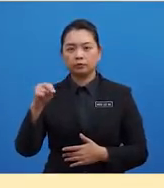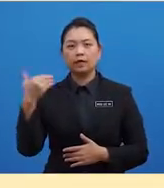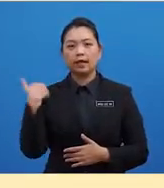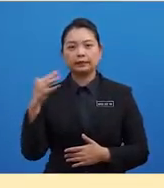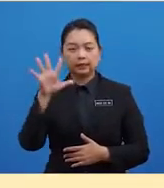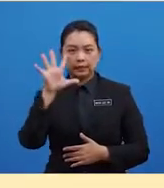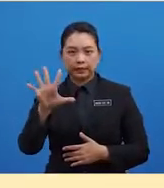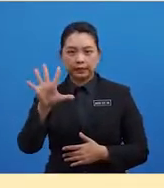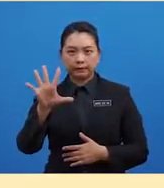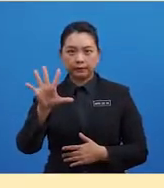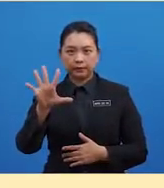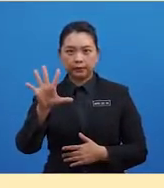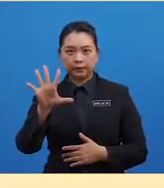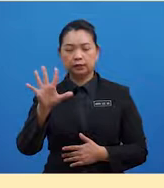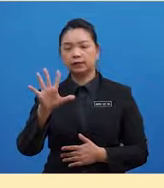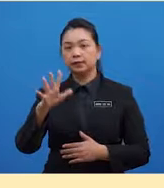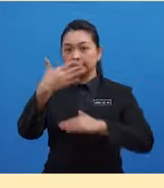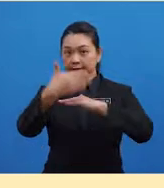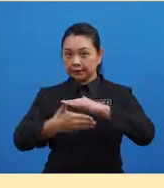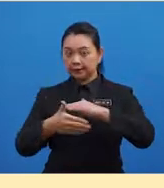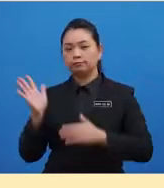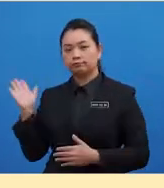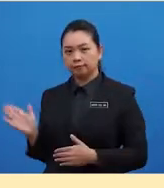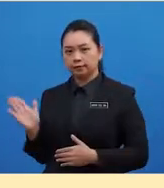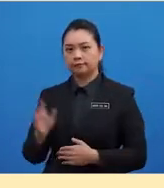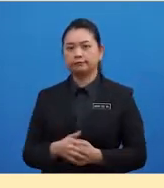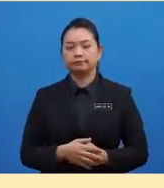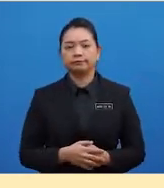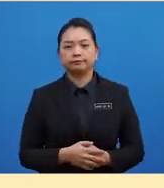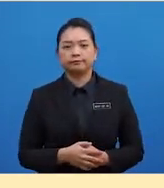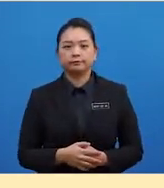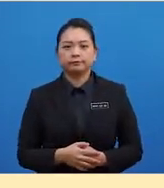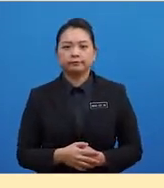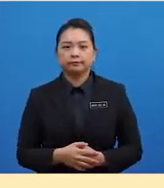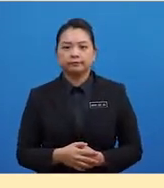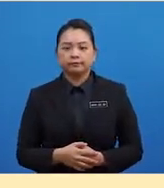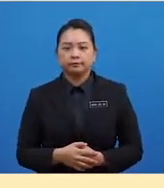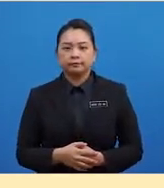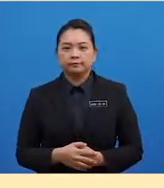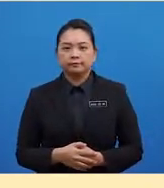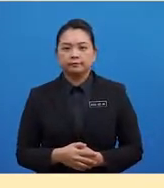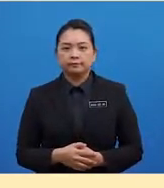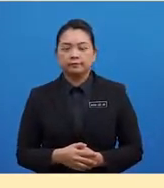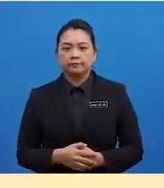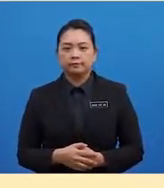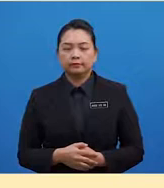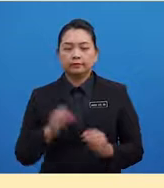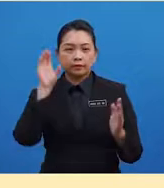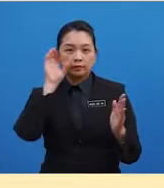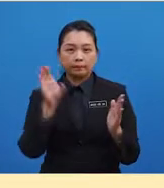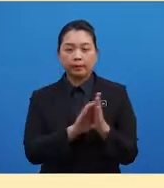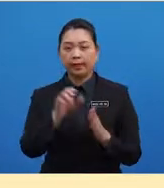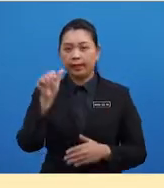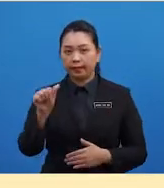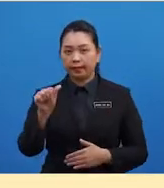dua gambar rajah yang dipaparkan ini. Gambar rajah A mempunyai 5 sisi lurus yang sama panjang. Maka,